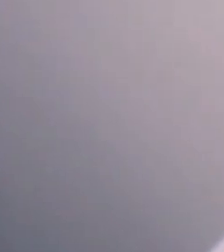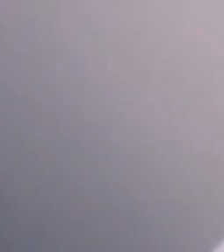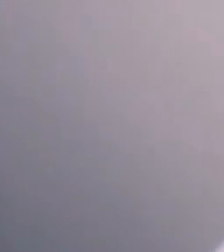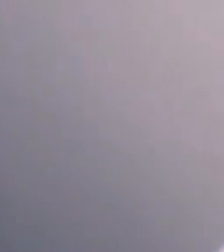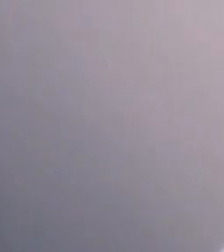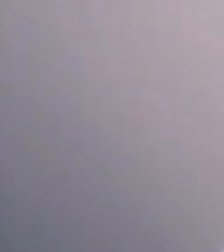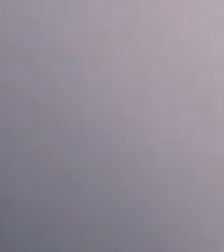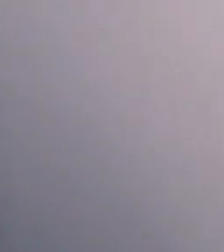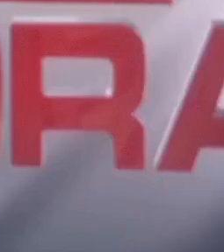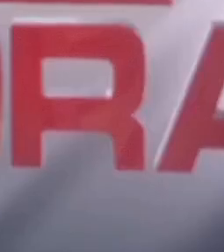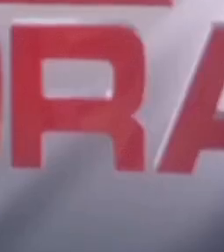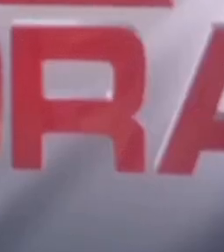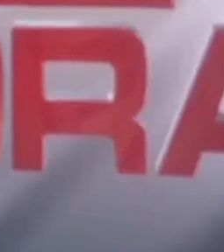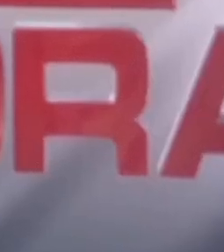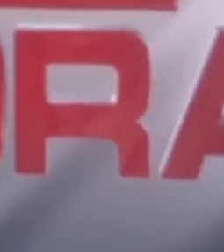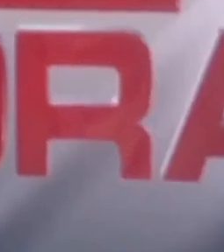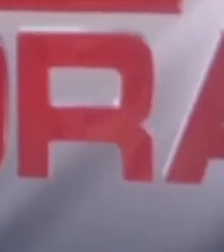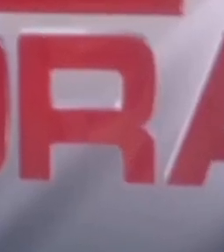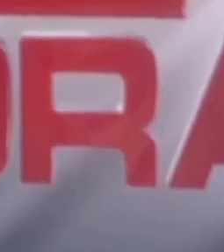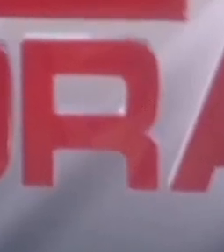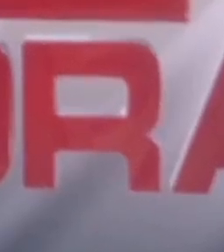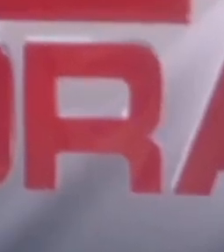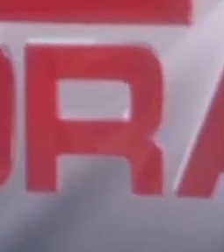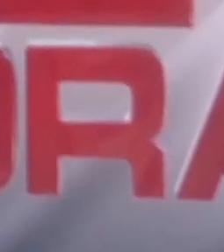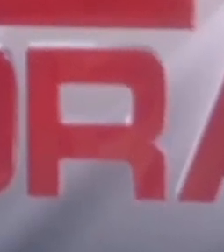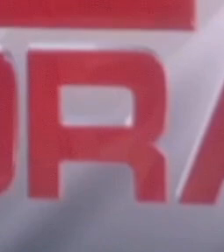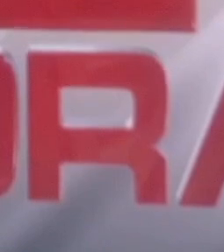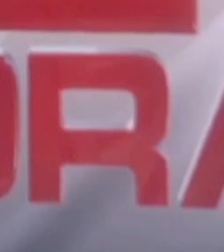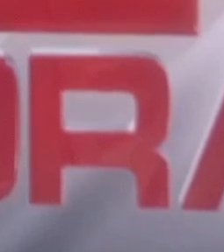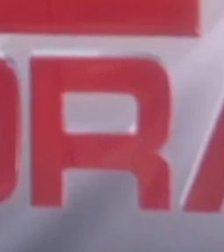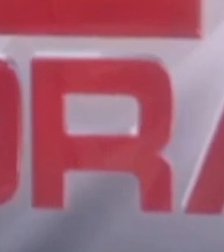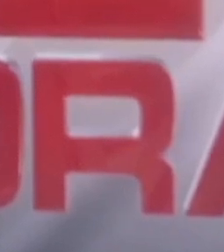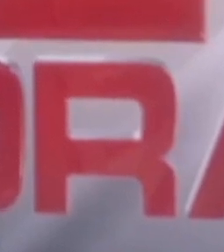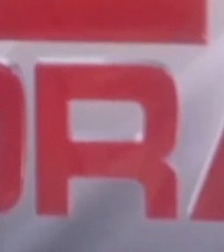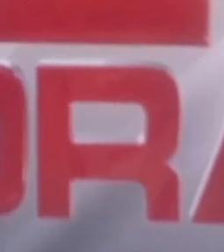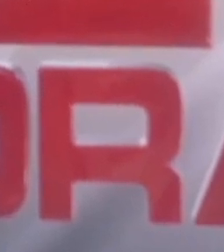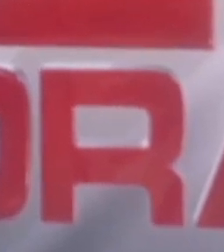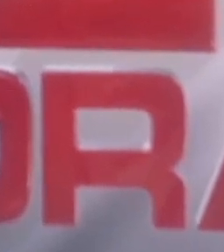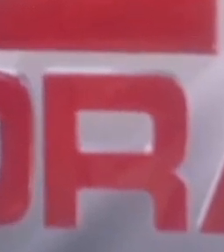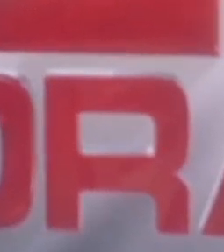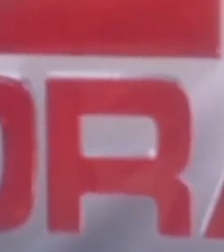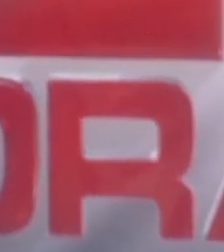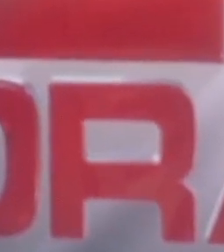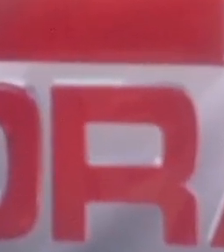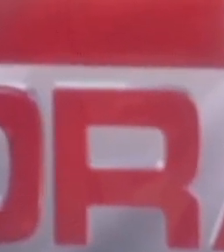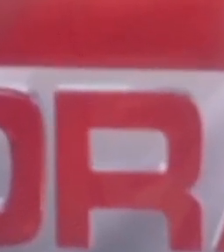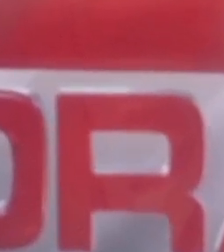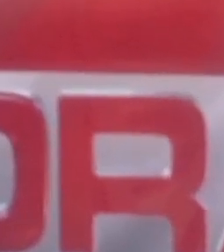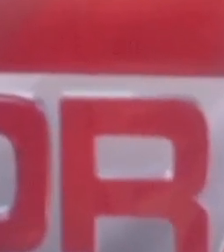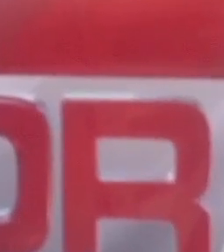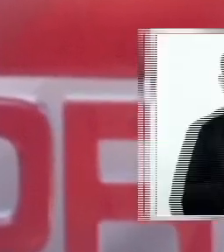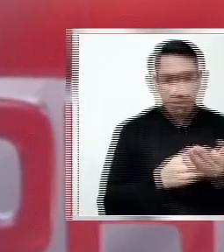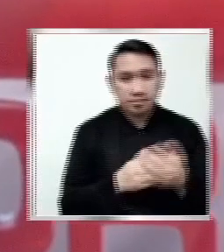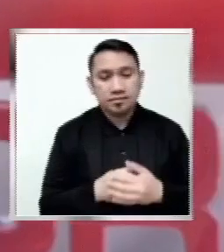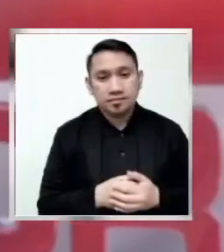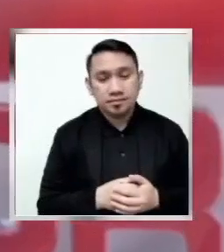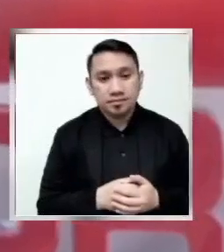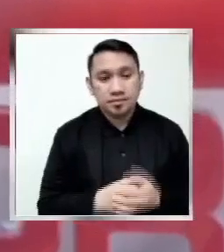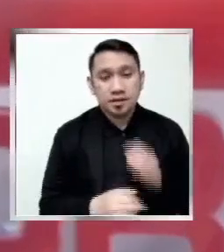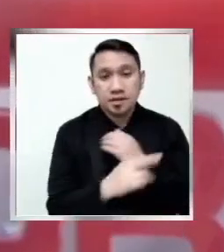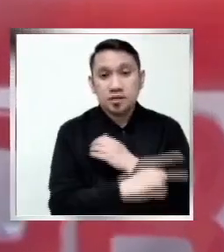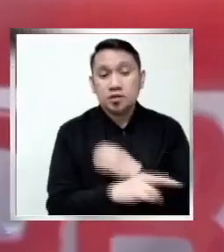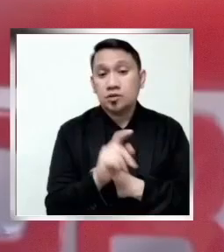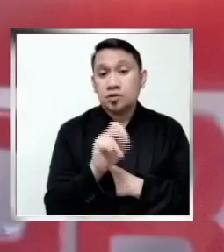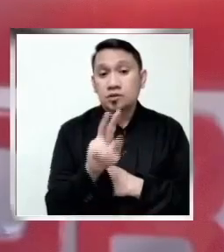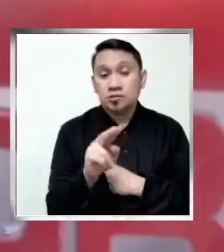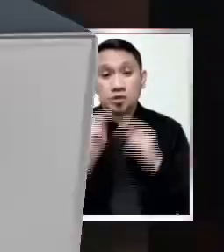mahigit 100 tao. Sinimulan na rin batakin ang barko papuntang Cebu. Yan ang tinutukan ni Nico Sereno ng GMA Regional TV,